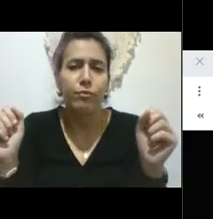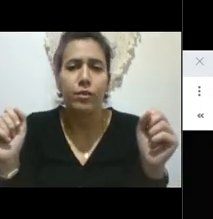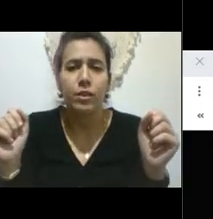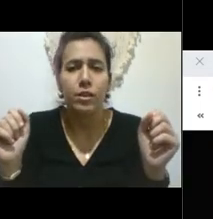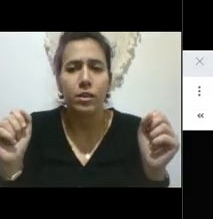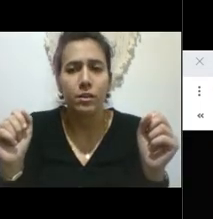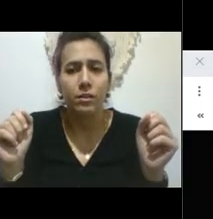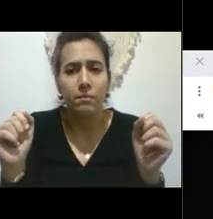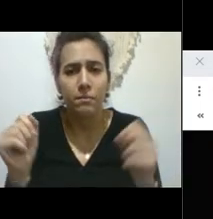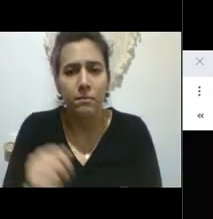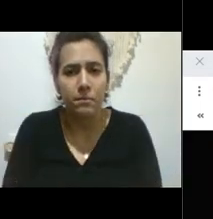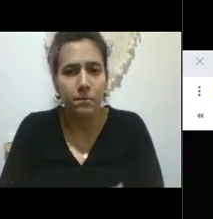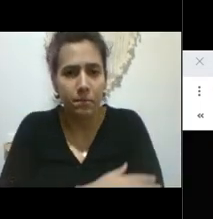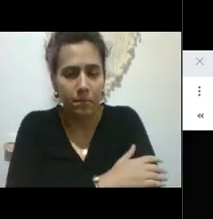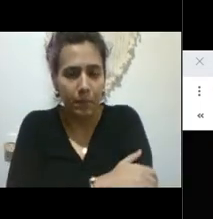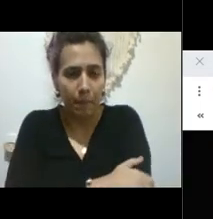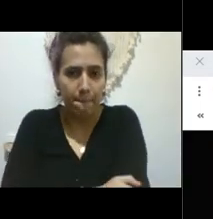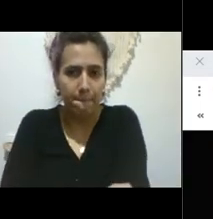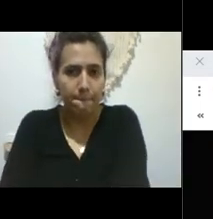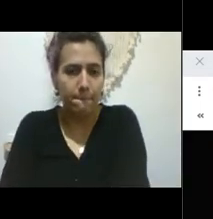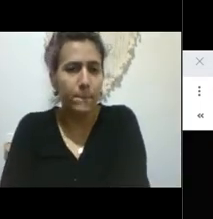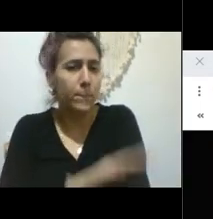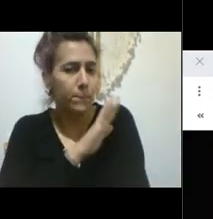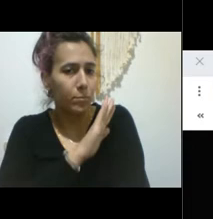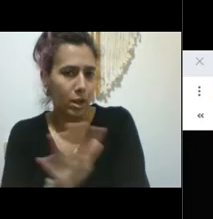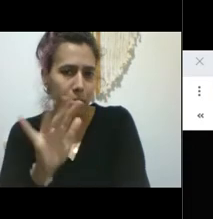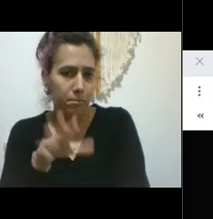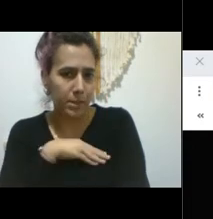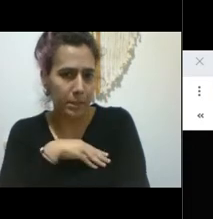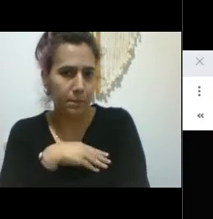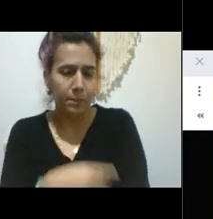בתחום הזה. לגמרי.